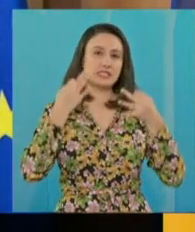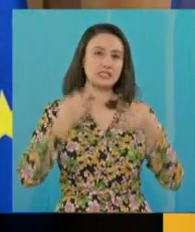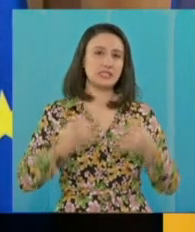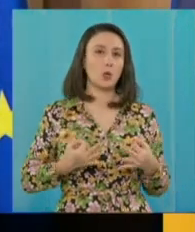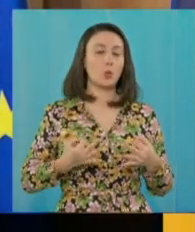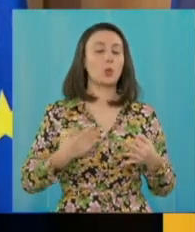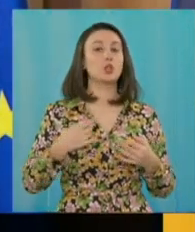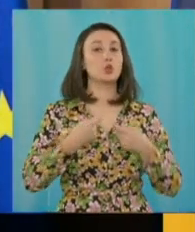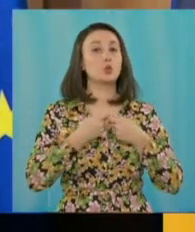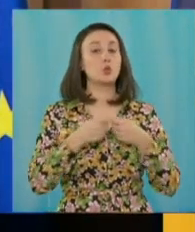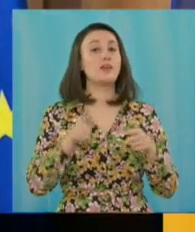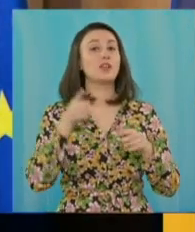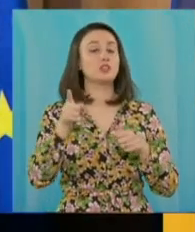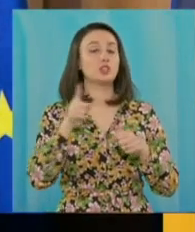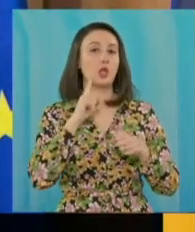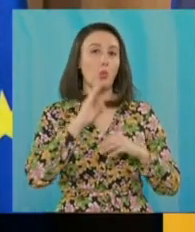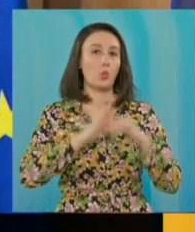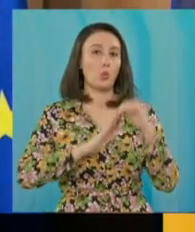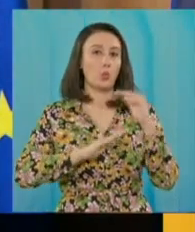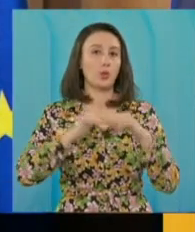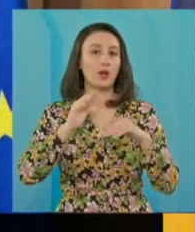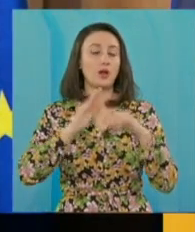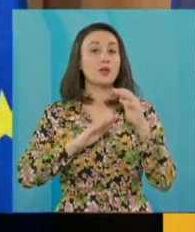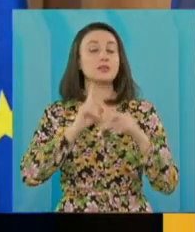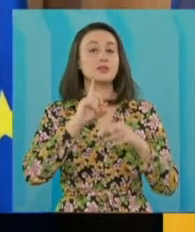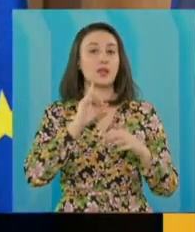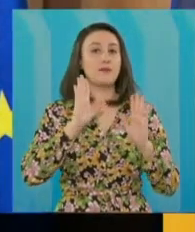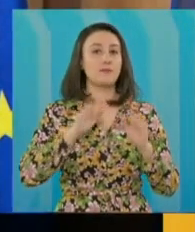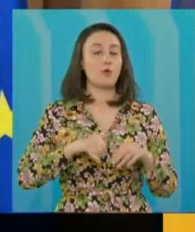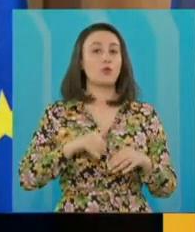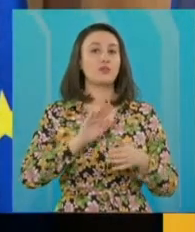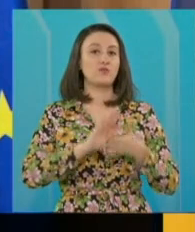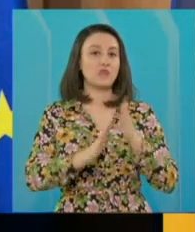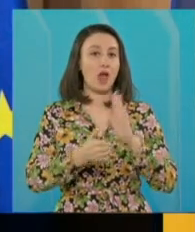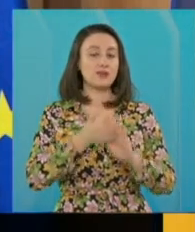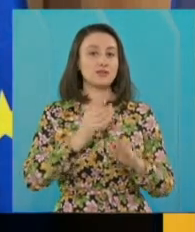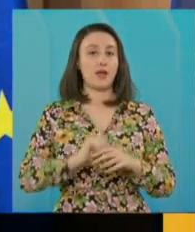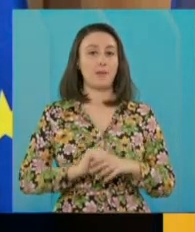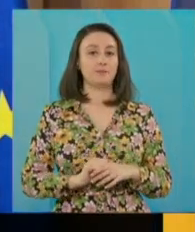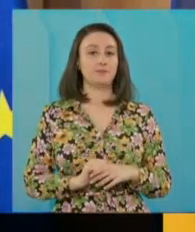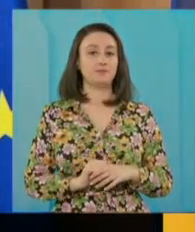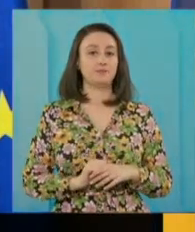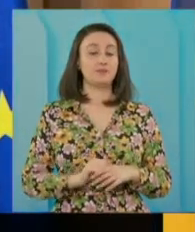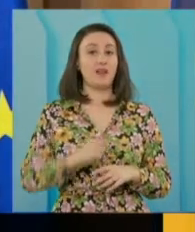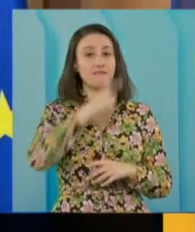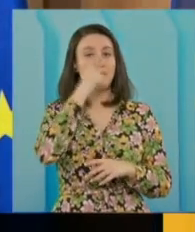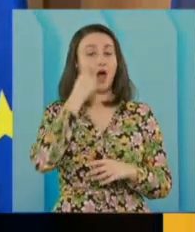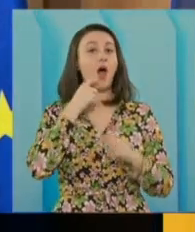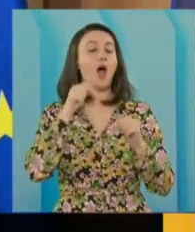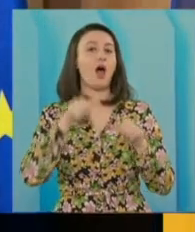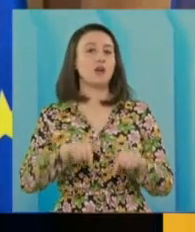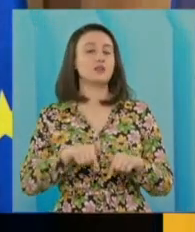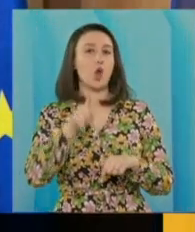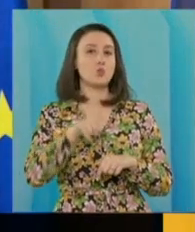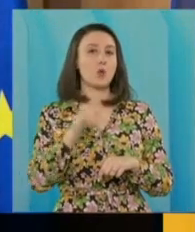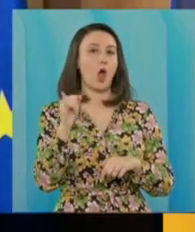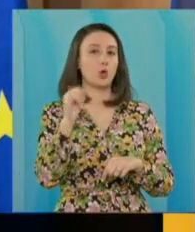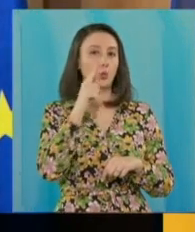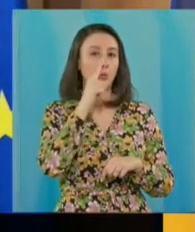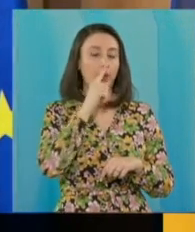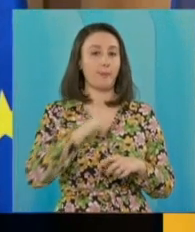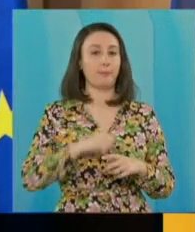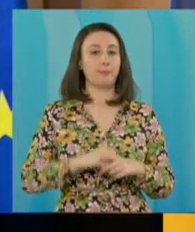toate aceste lucrări se vor finaliza vara aceasta în luna iunie